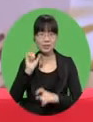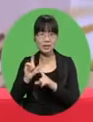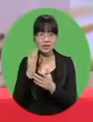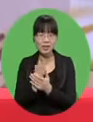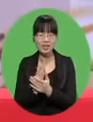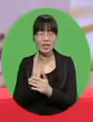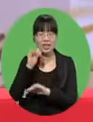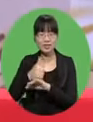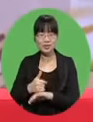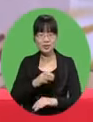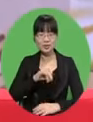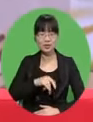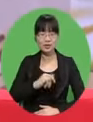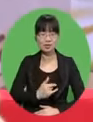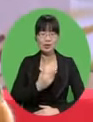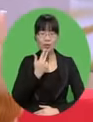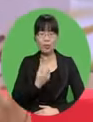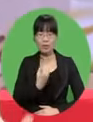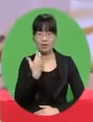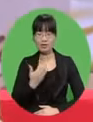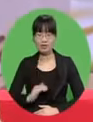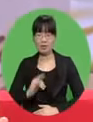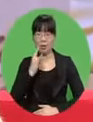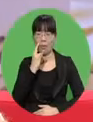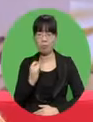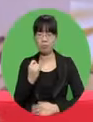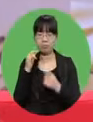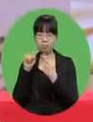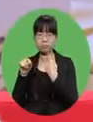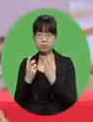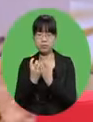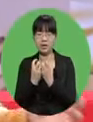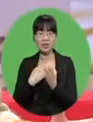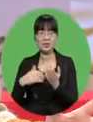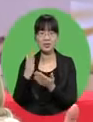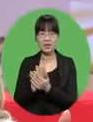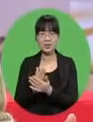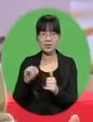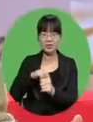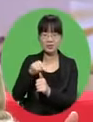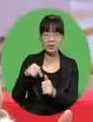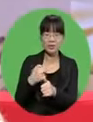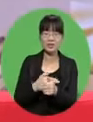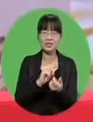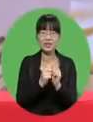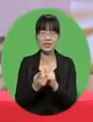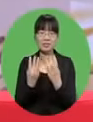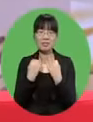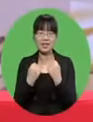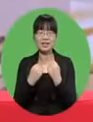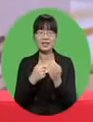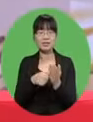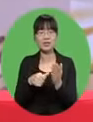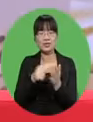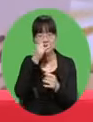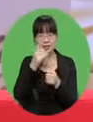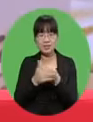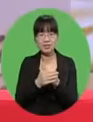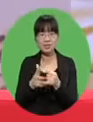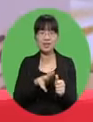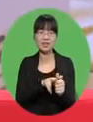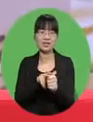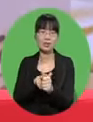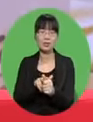알아들으면 어떡하지? 이런 거 걱정하지 마시고, 정말 좋은 방법들, 주변에 있는 여러 가지 선생님을 대신할 수 있는 것들 많이 활용하시기 바라겠습니다.